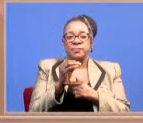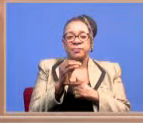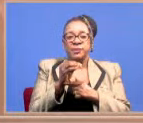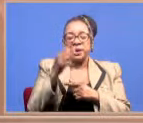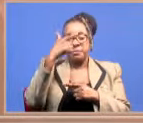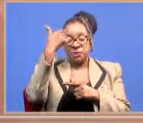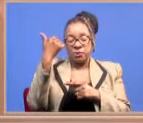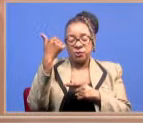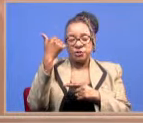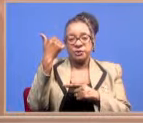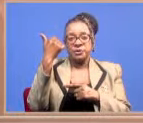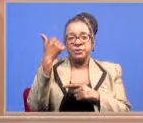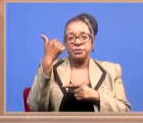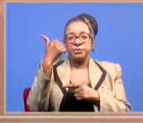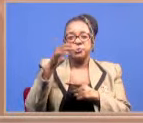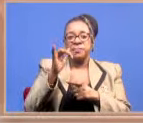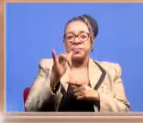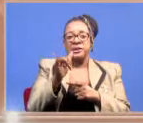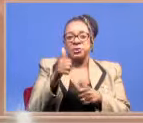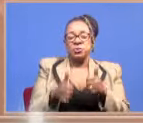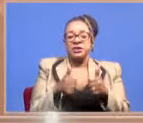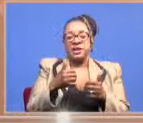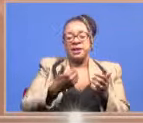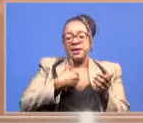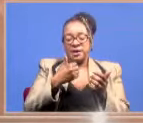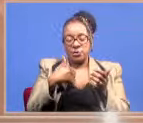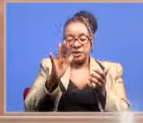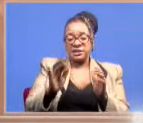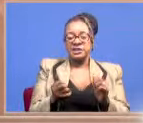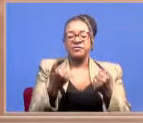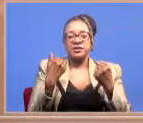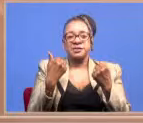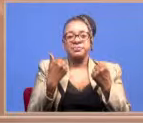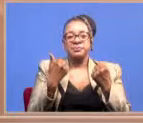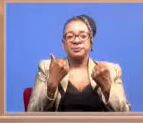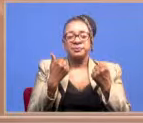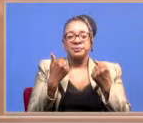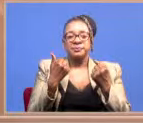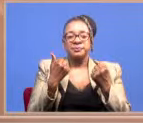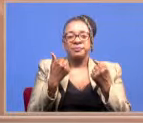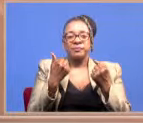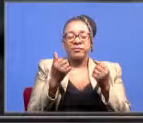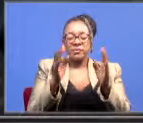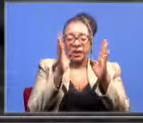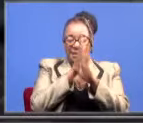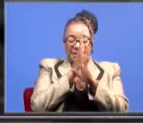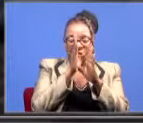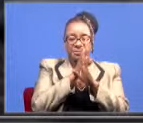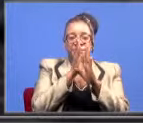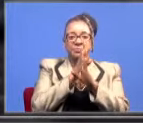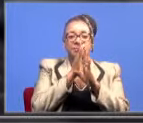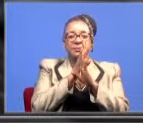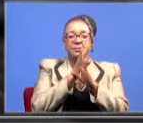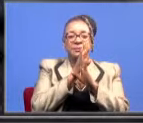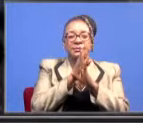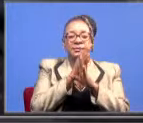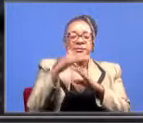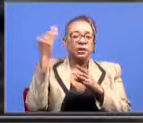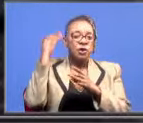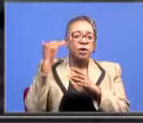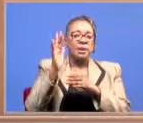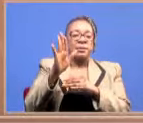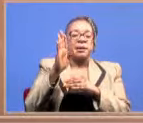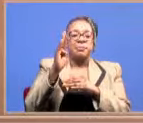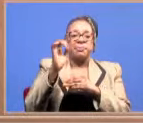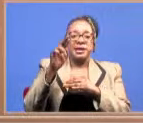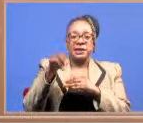the reasonable apprehension that he held on his safety, he went into hiding. Wakili wa Shakur, Benjamin